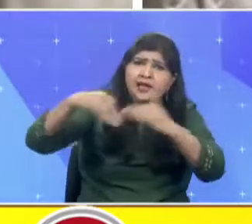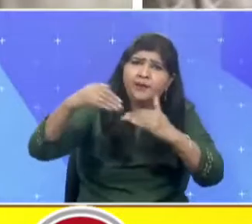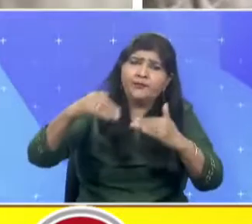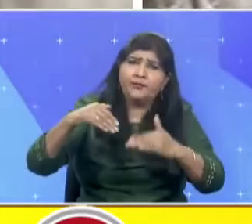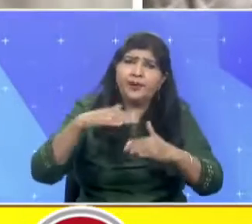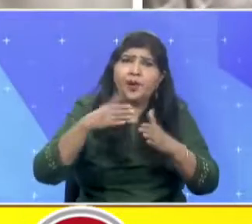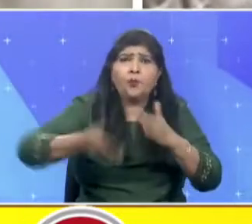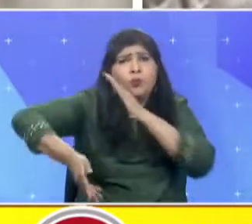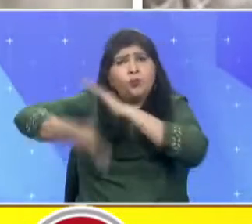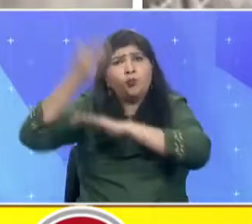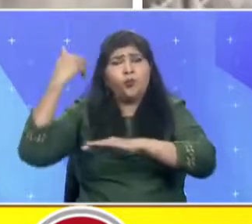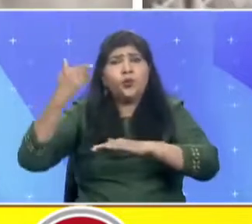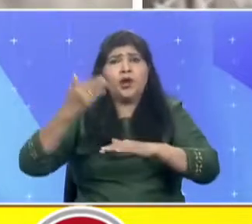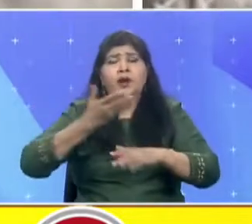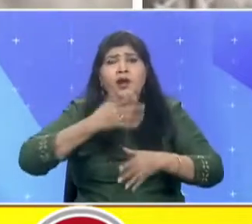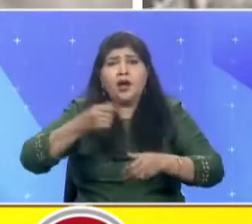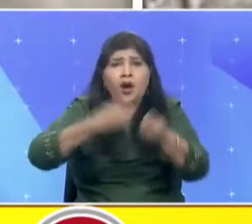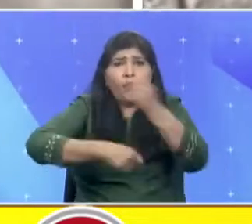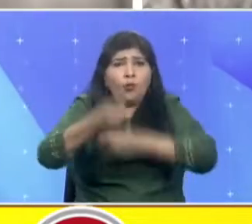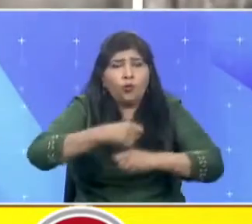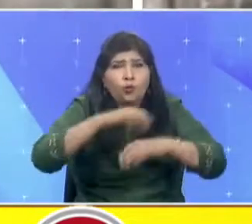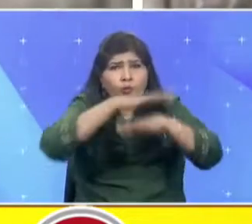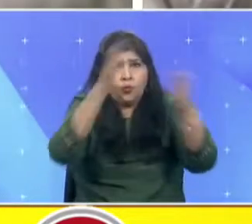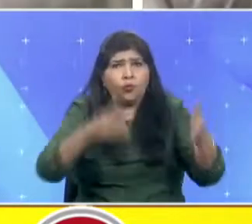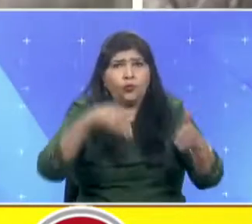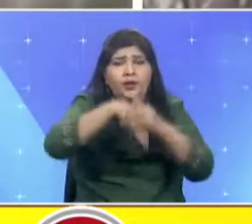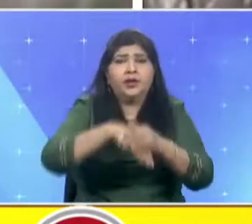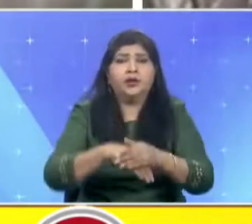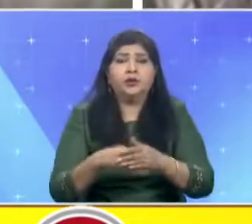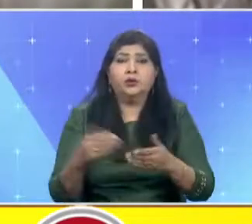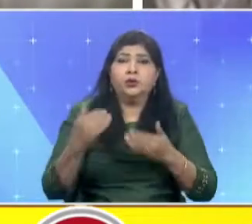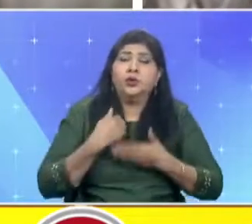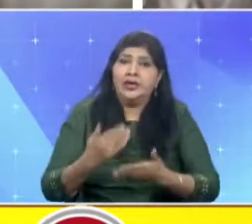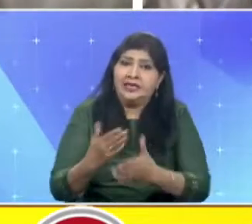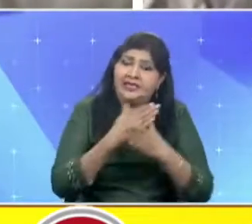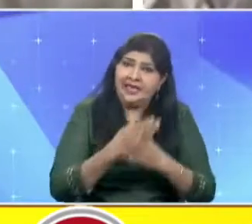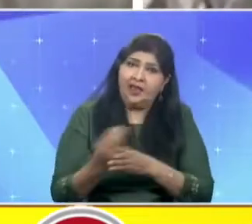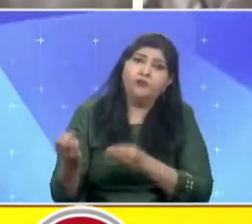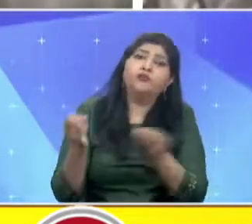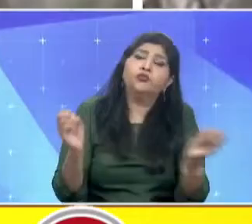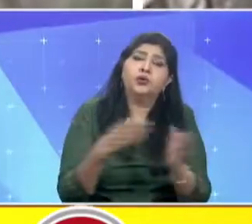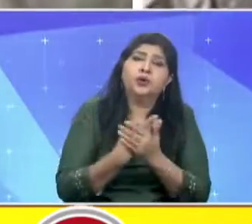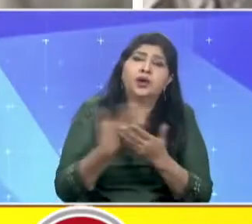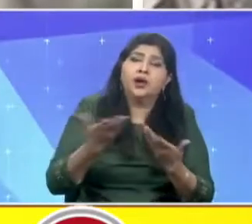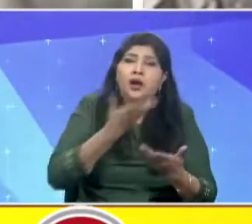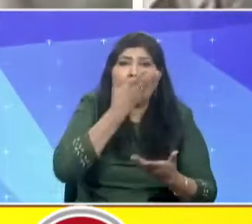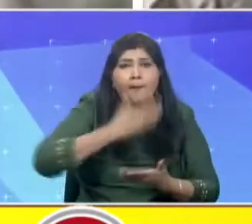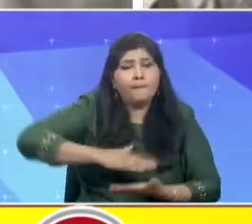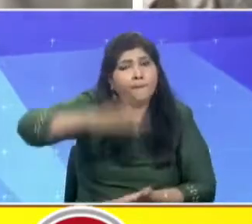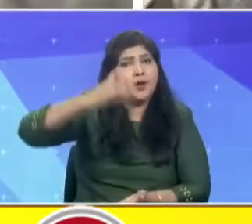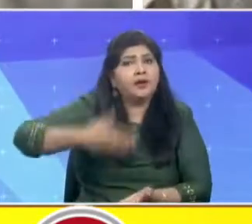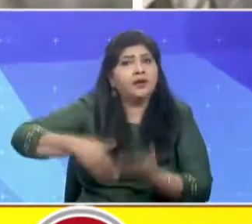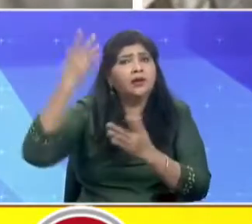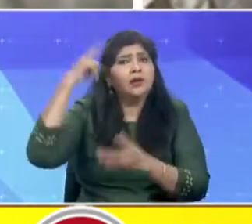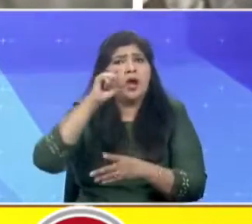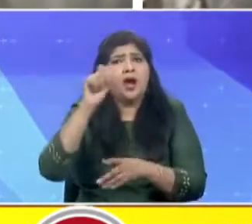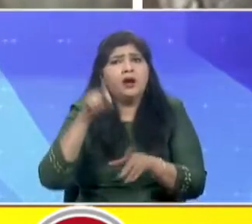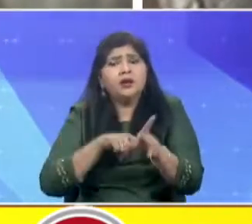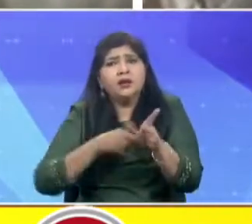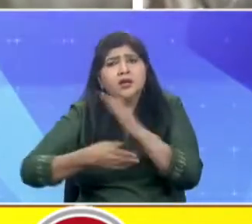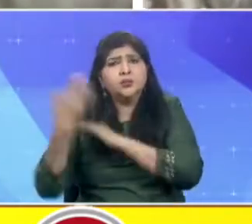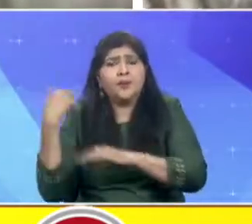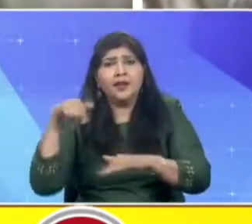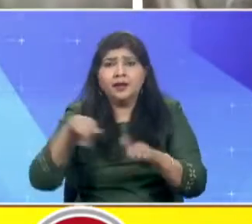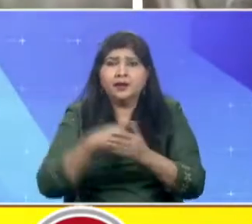सीढ़ी वाले पुराने कुओं के संरक्षण की मुहिम चला रहे हैं। इनमें से कई कुएं तो सैकड़ों साल पुराने होते